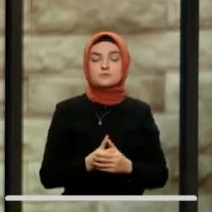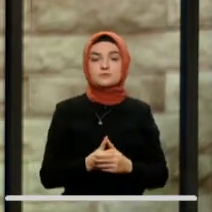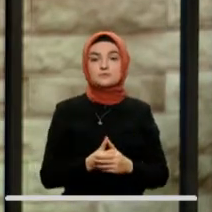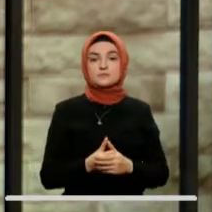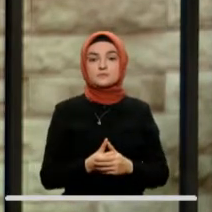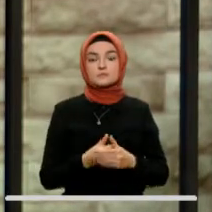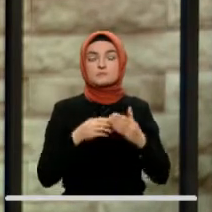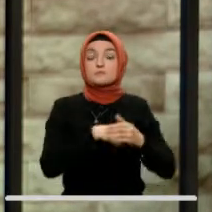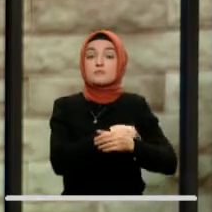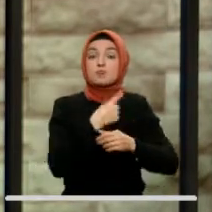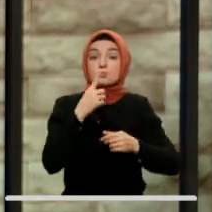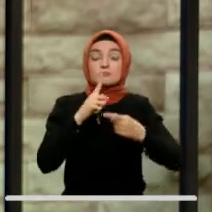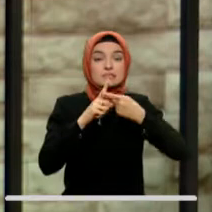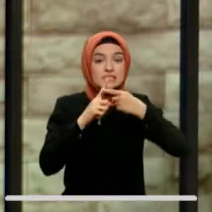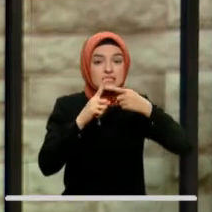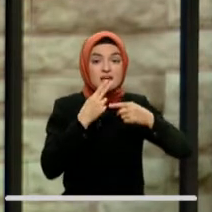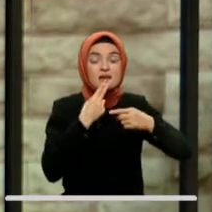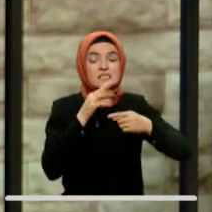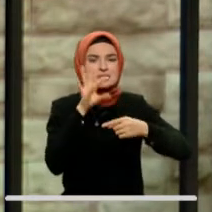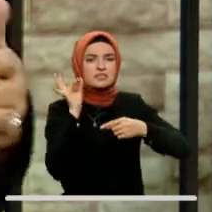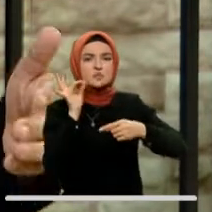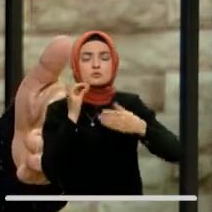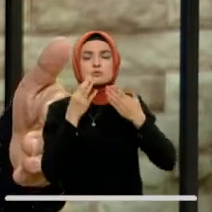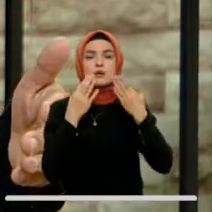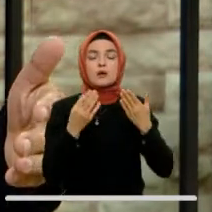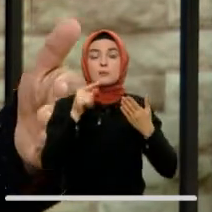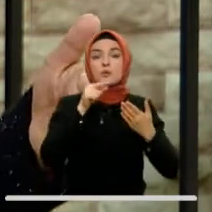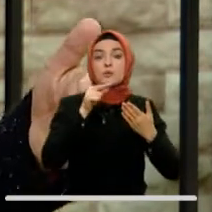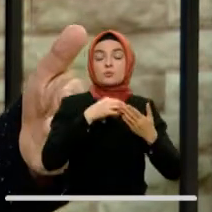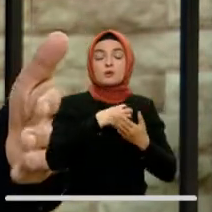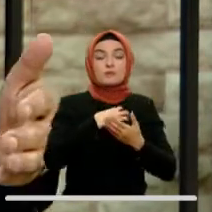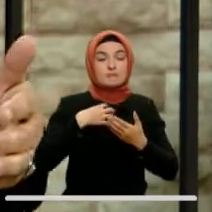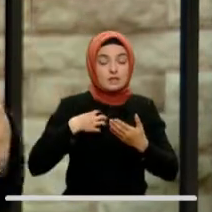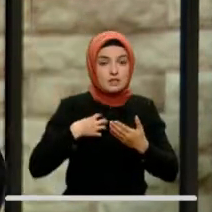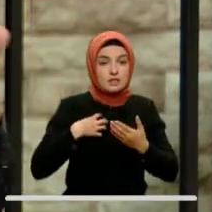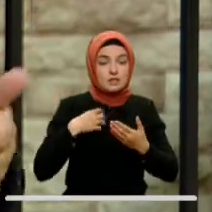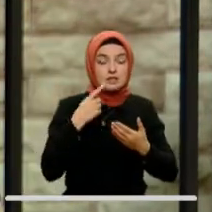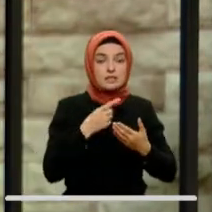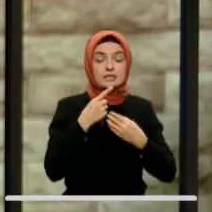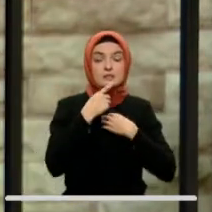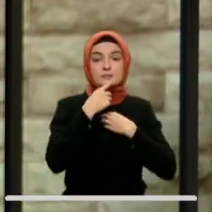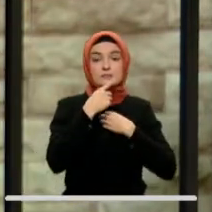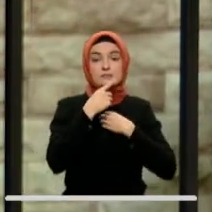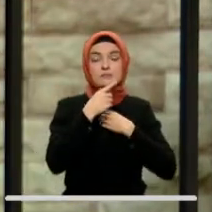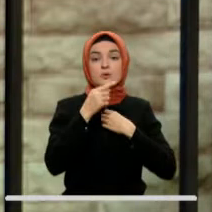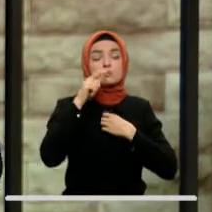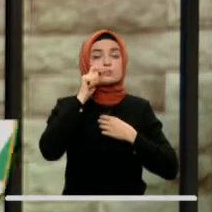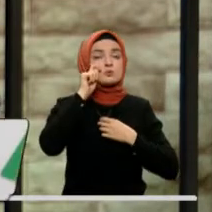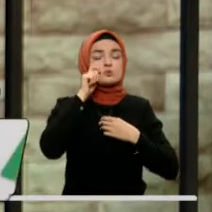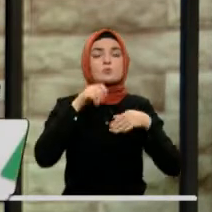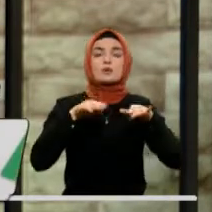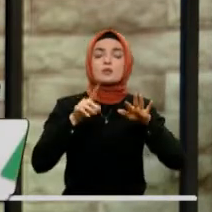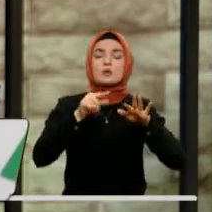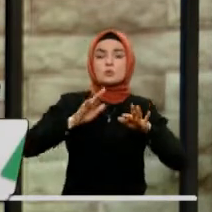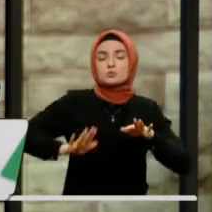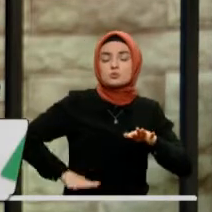işte normal Hristiyan bir kızı seçiyorsunuz. Ama anneanne olacak kişi Müslüman değil. Yani o çocuk o